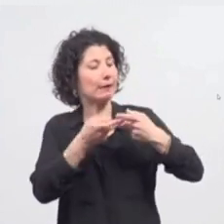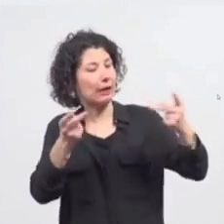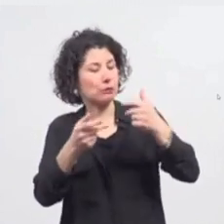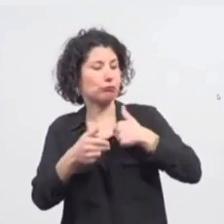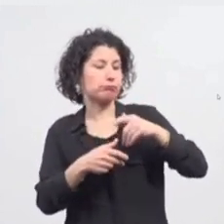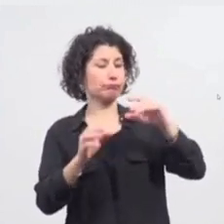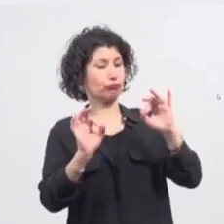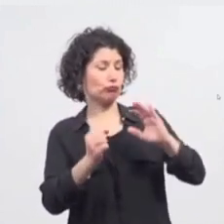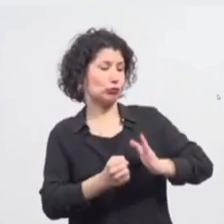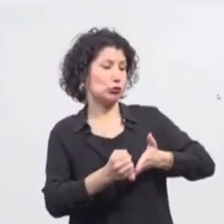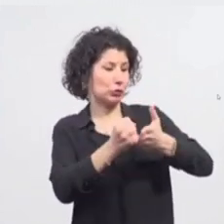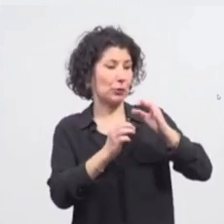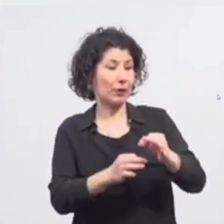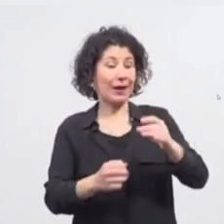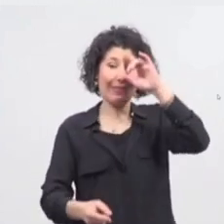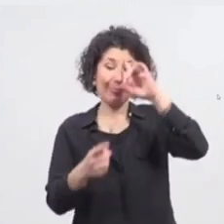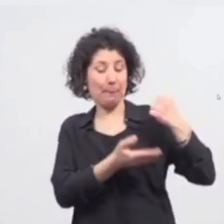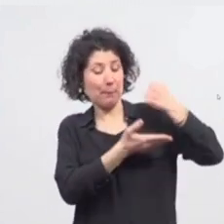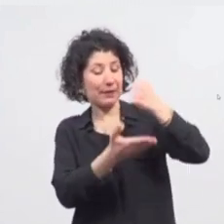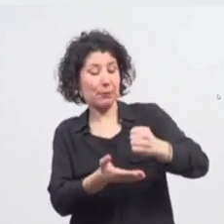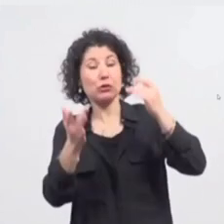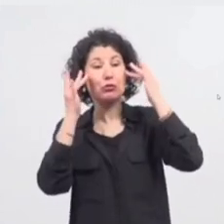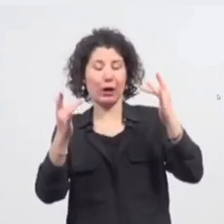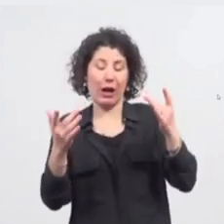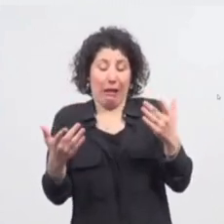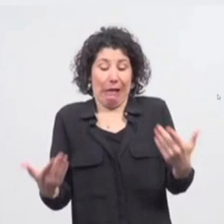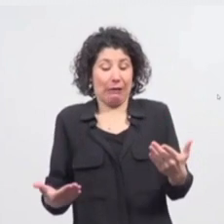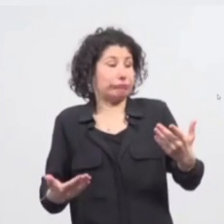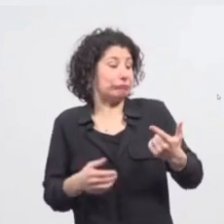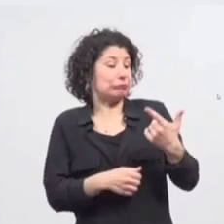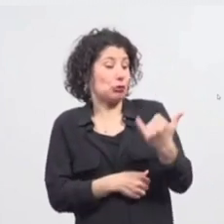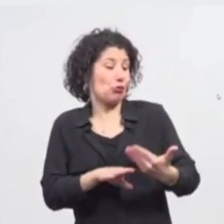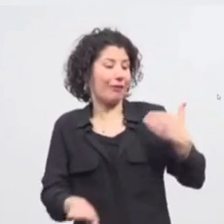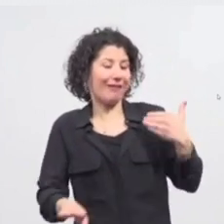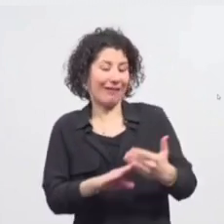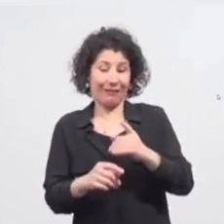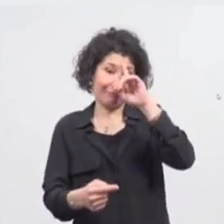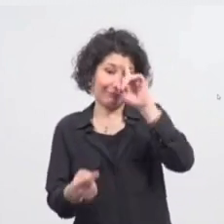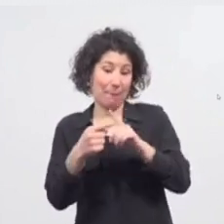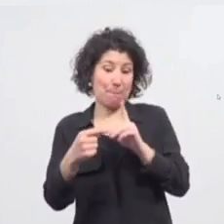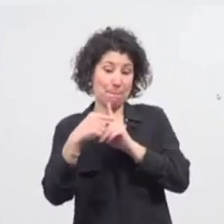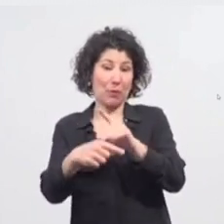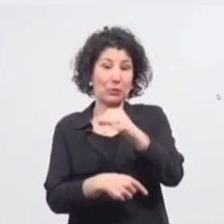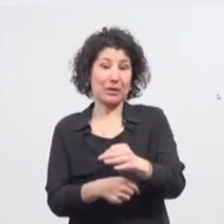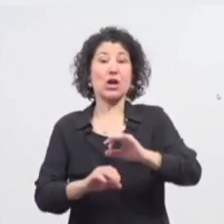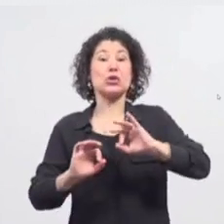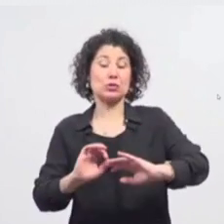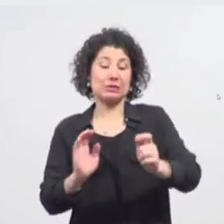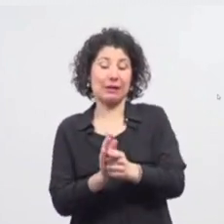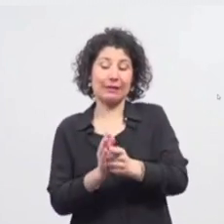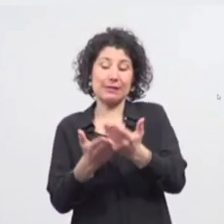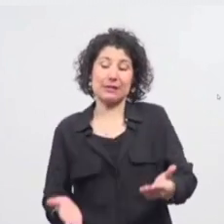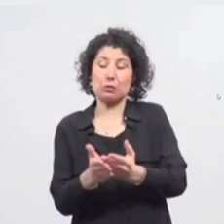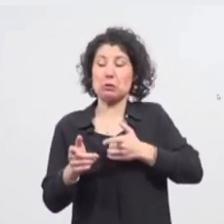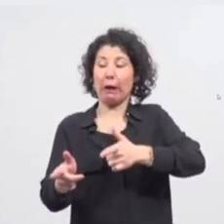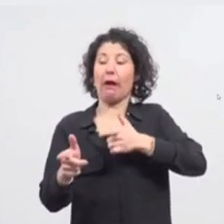au centre de nos discussions du jour, souffre et court un immense danger en temps de guerre. Celui de l'Ukraine ne fait malheureusement